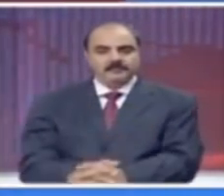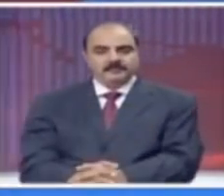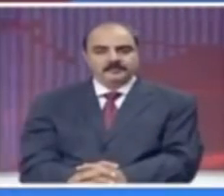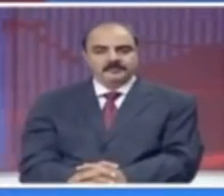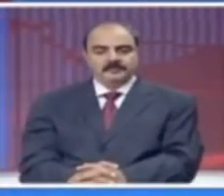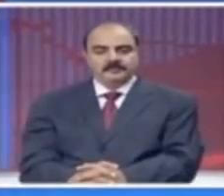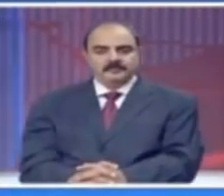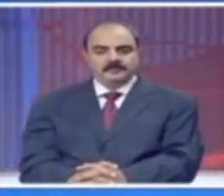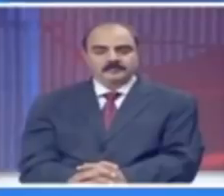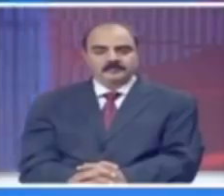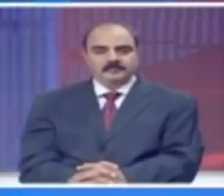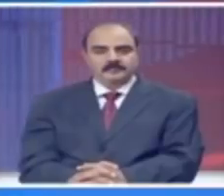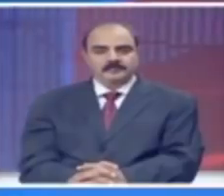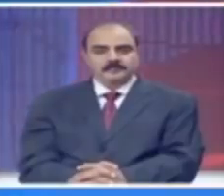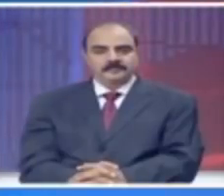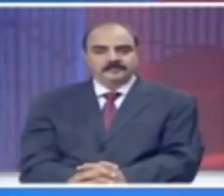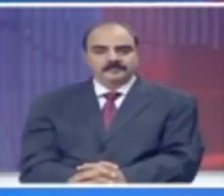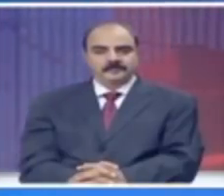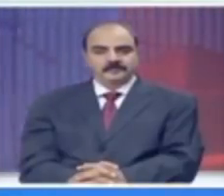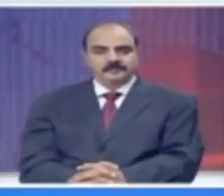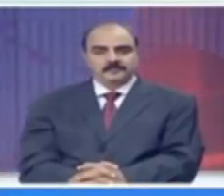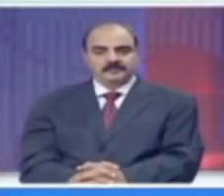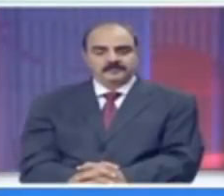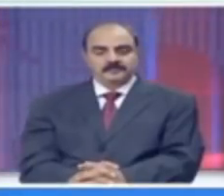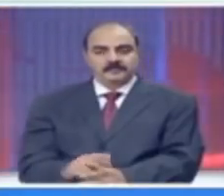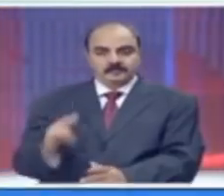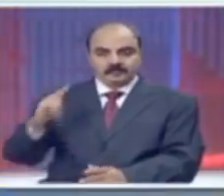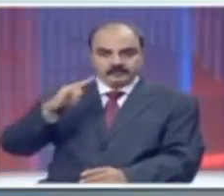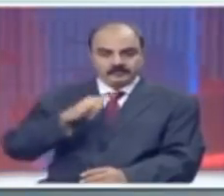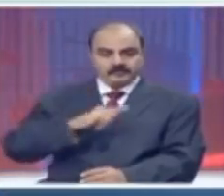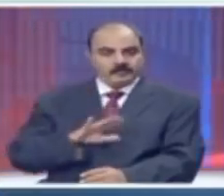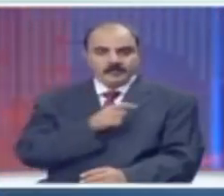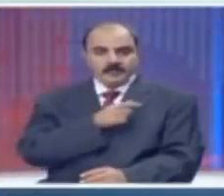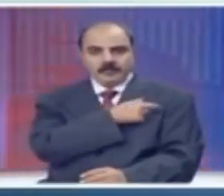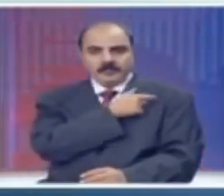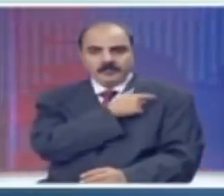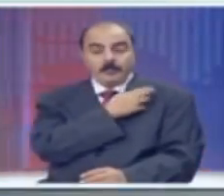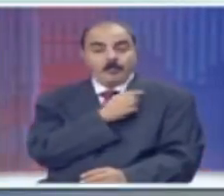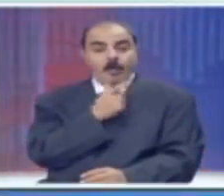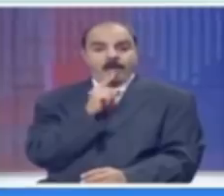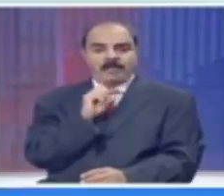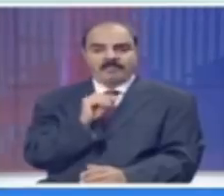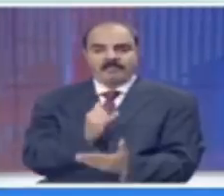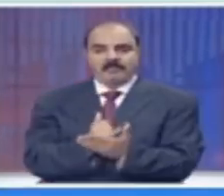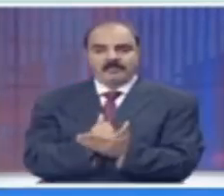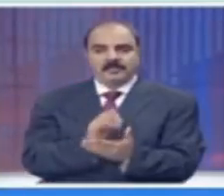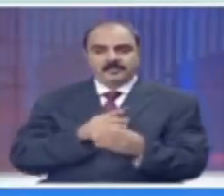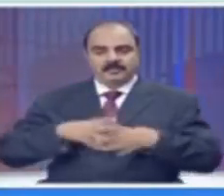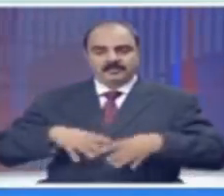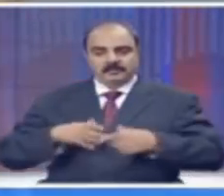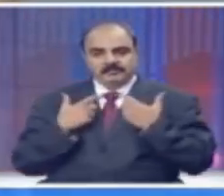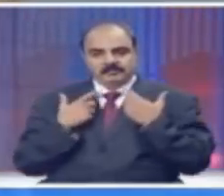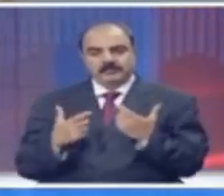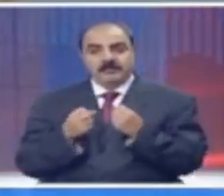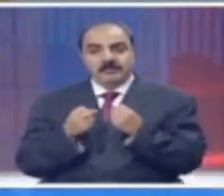السيادي السوداني للقاهرة. عاد إلى أرض الوطن الفريق محمد فريد رئيس أركان حرب القوات